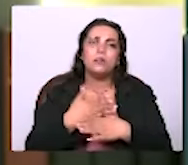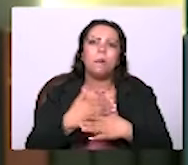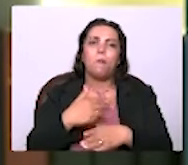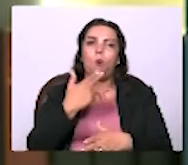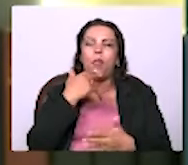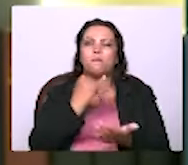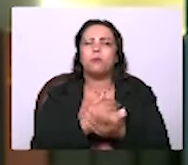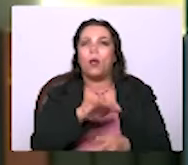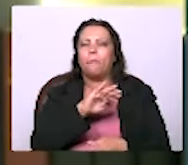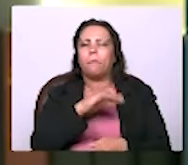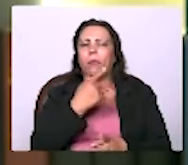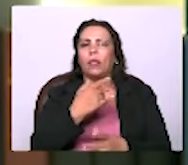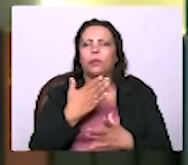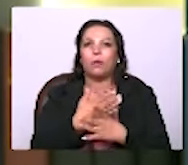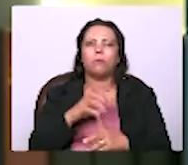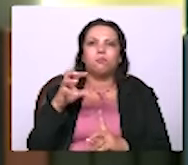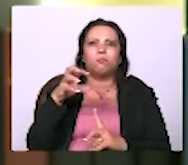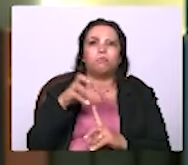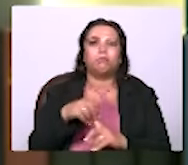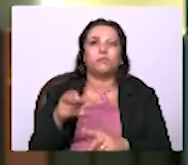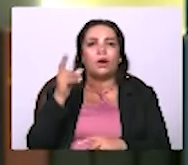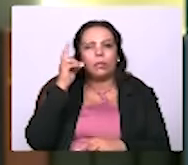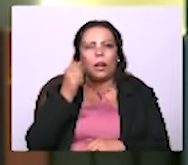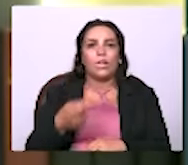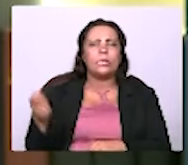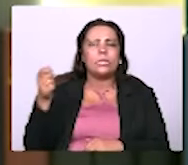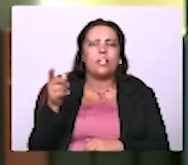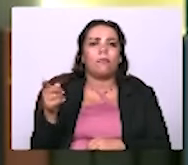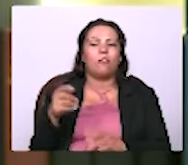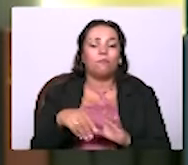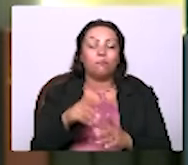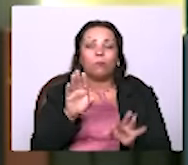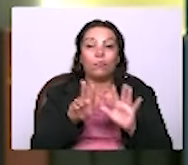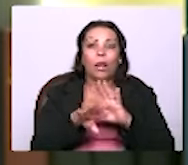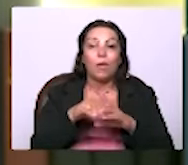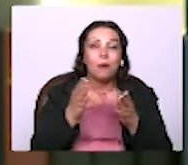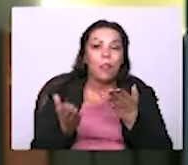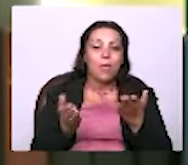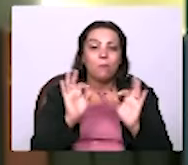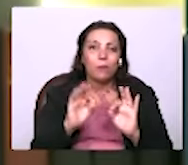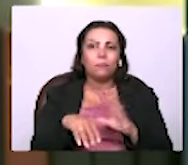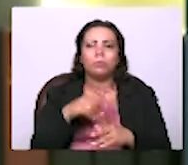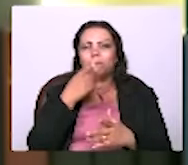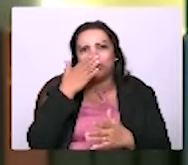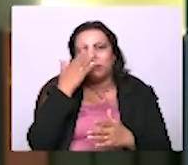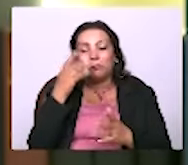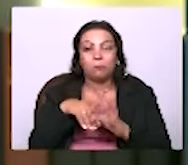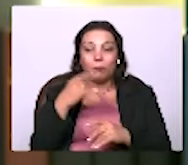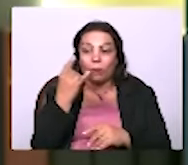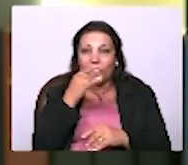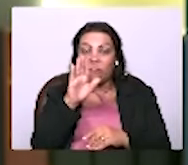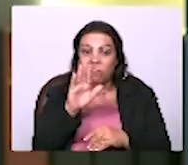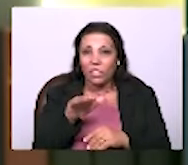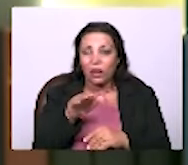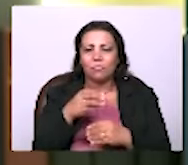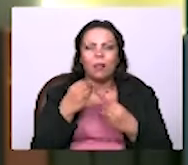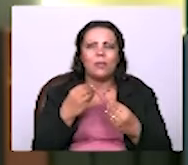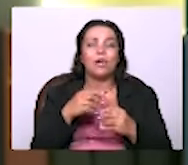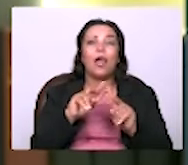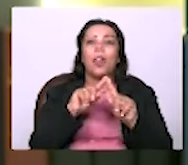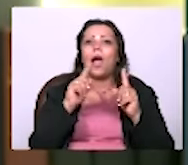الفعل والعنف والمقاومه لكن لا احد يعرف على وجه التحديد فعلا في ترقب على مستوى